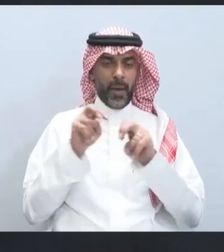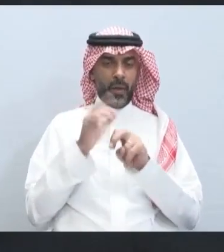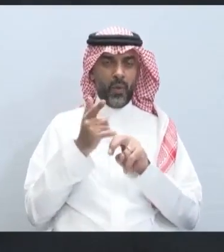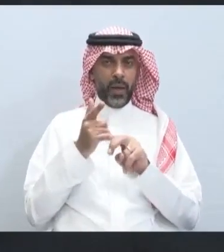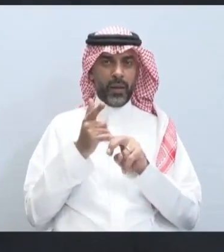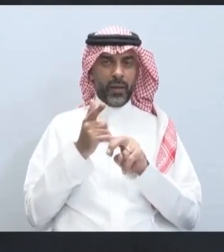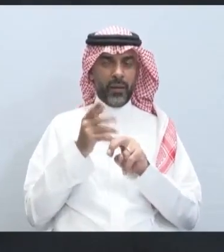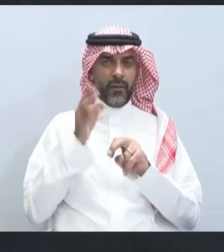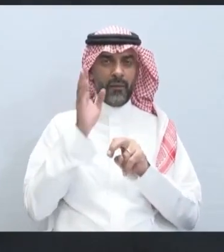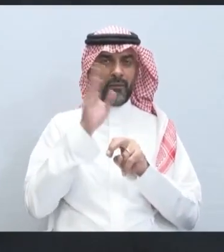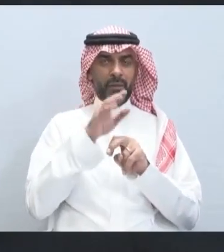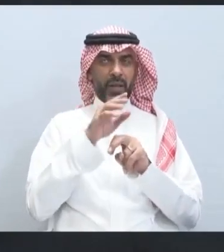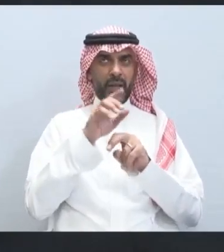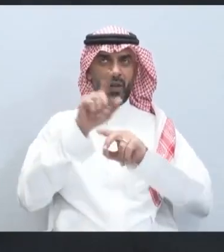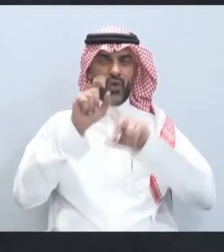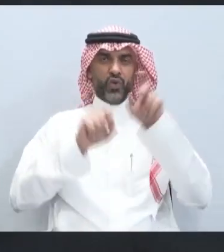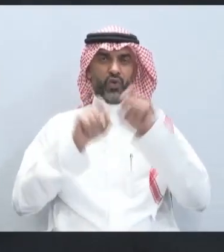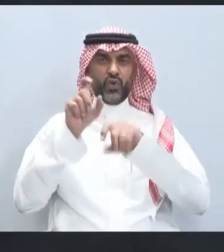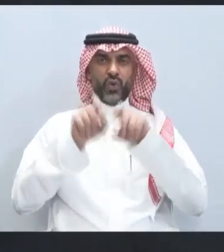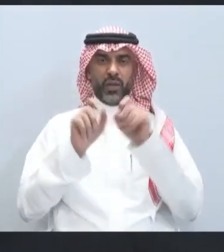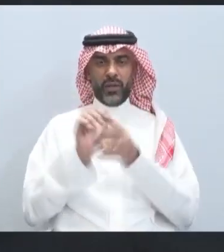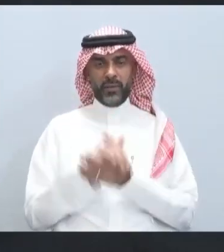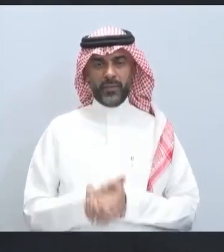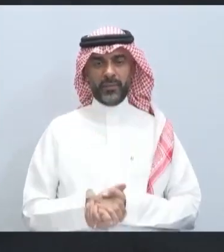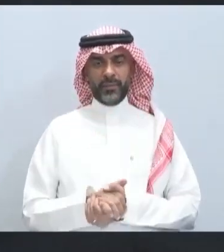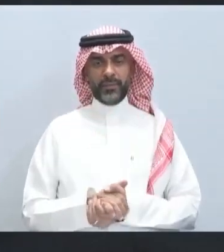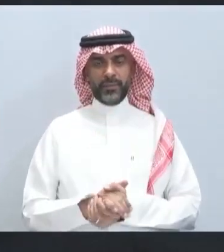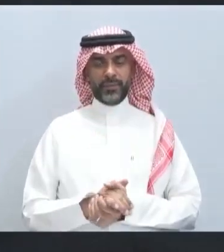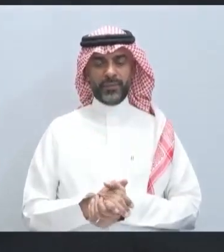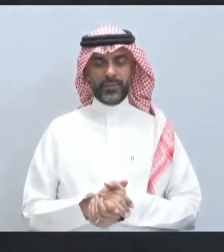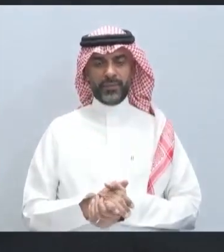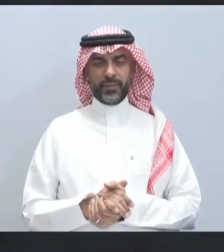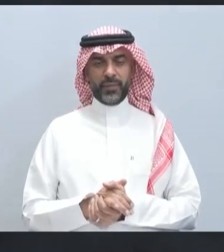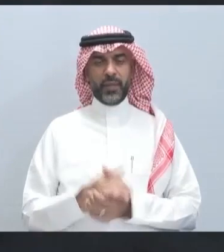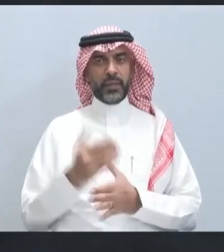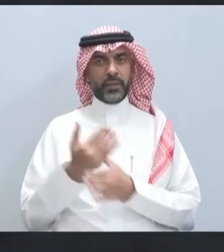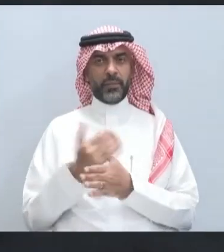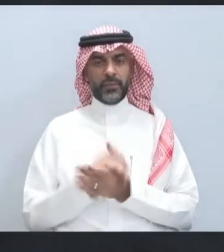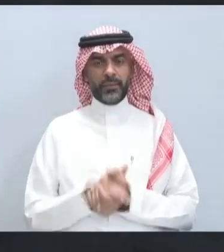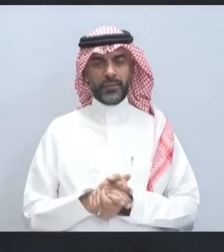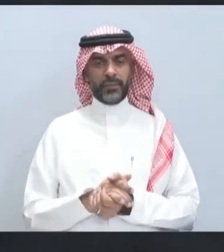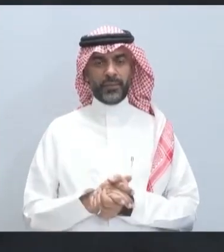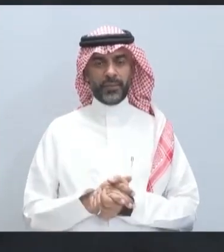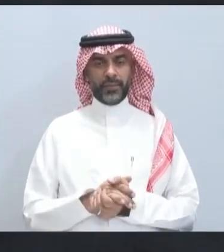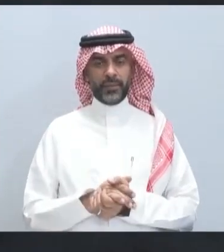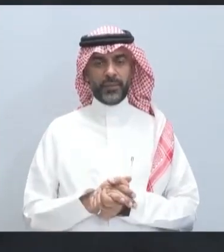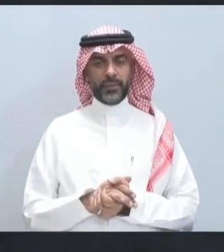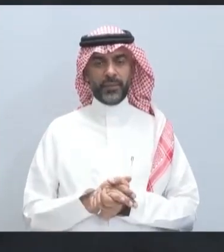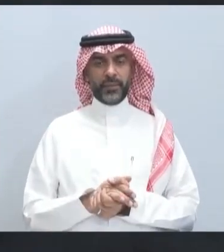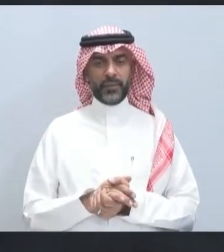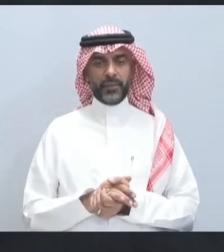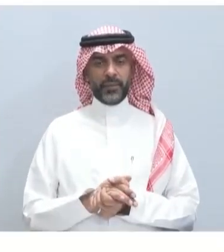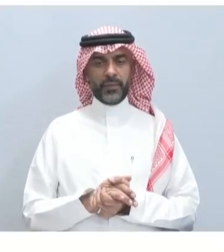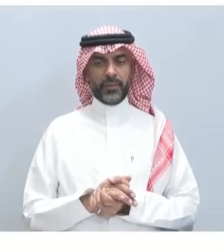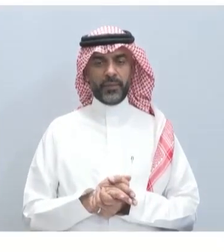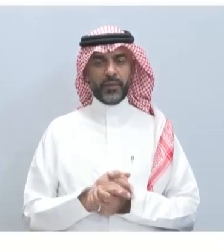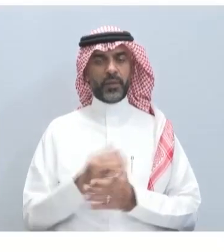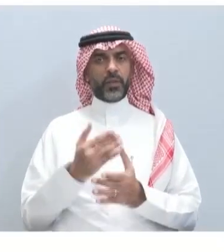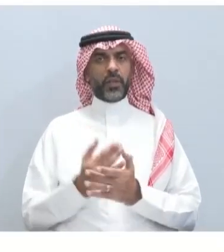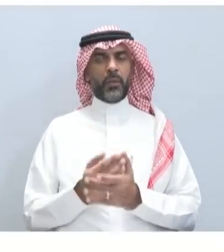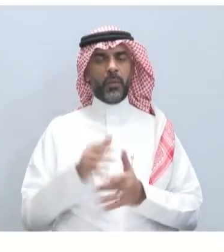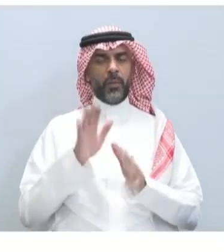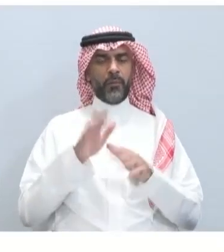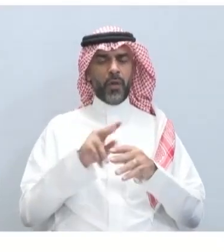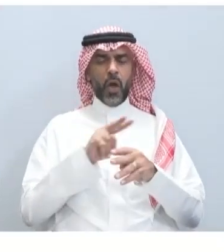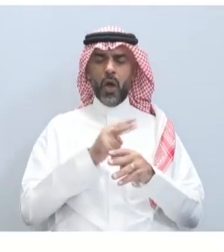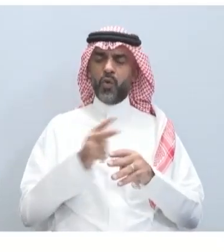او الباحثين لديهم الرغبه بعمليات البحث الالكترونيه لانها طبعا تصدر في اشكال